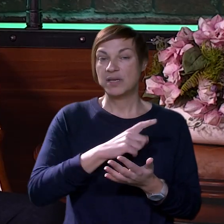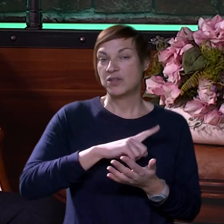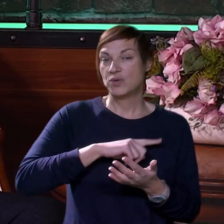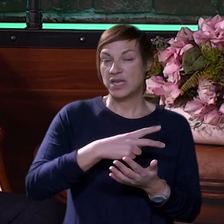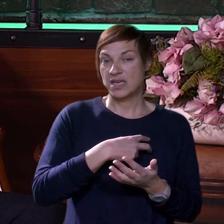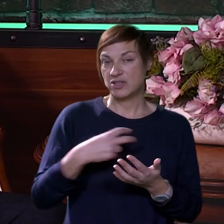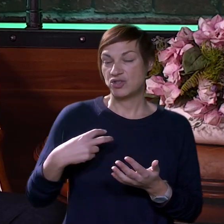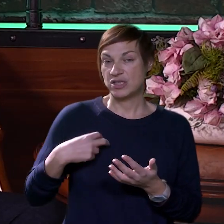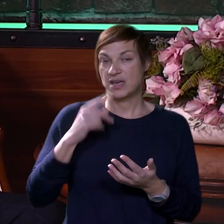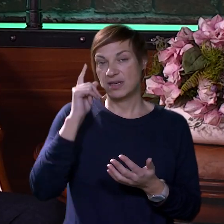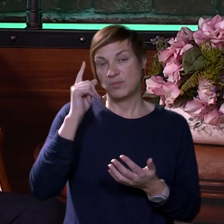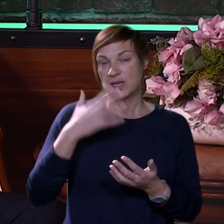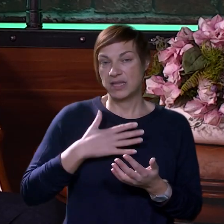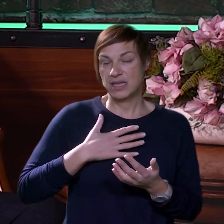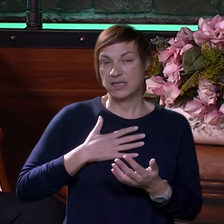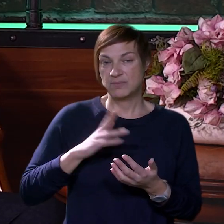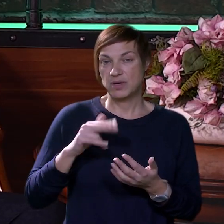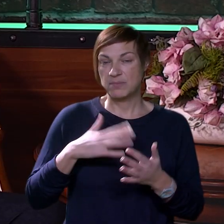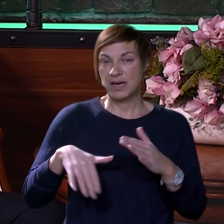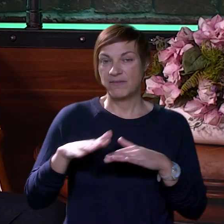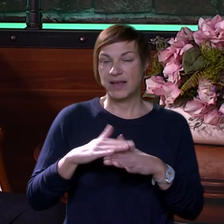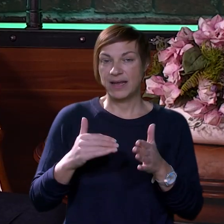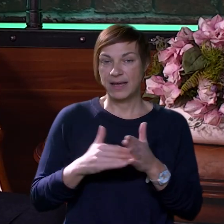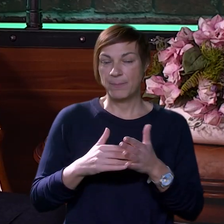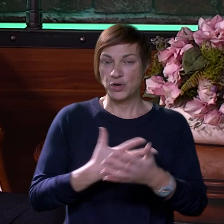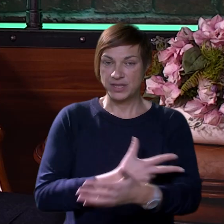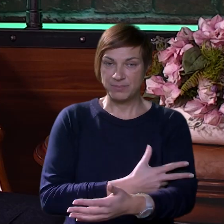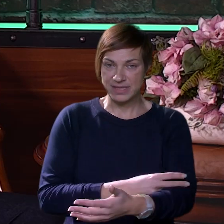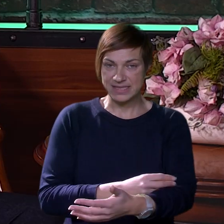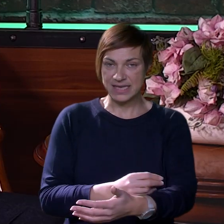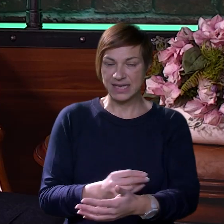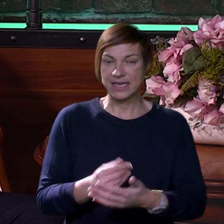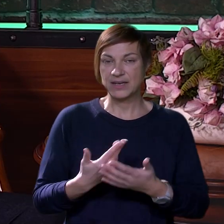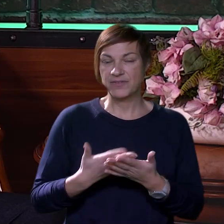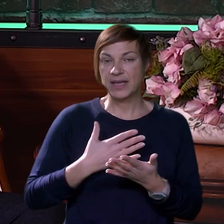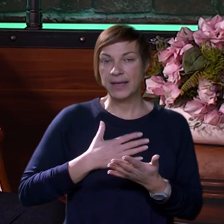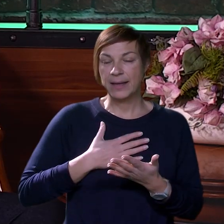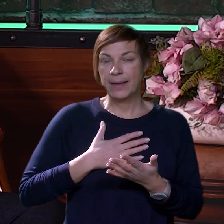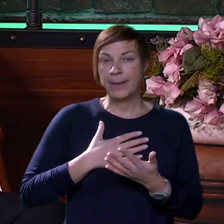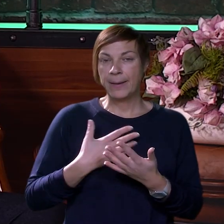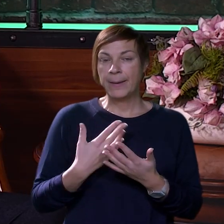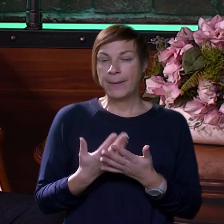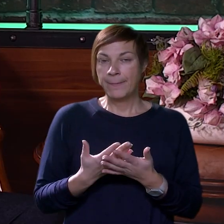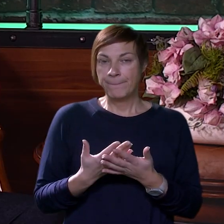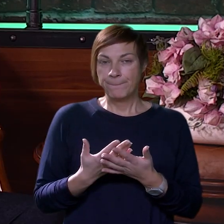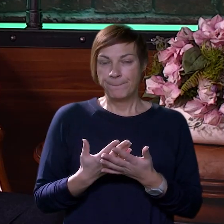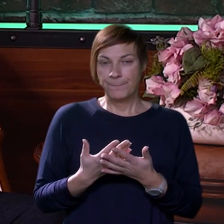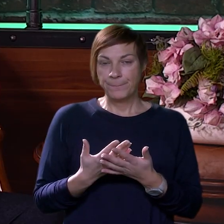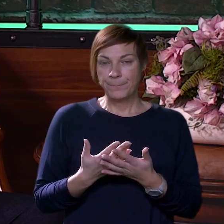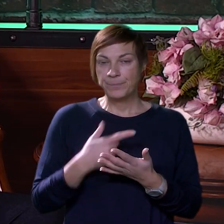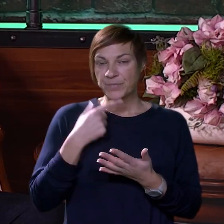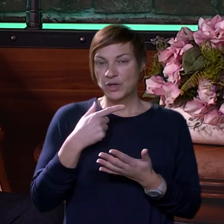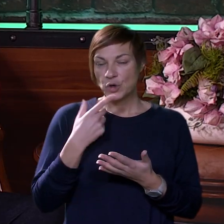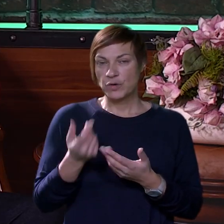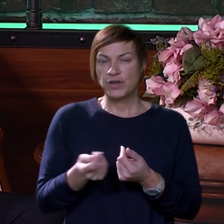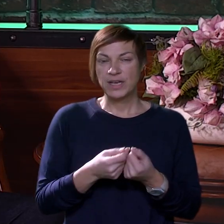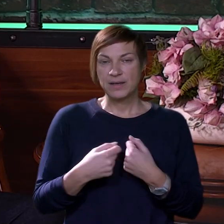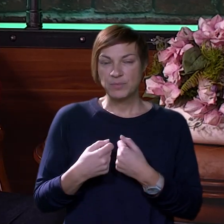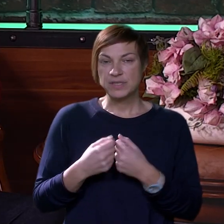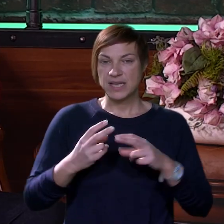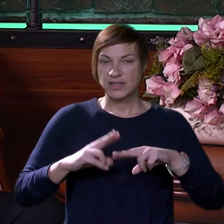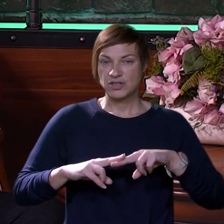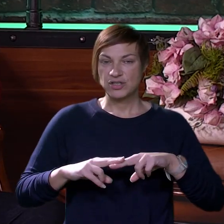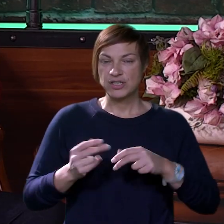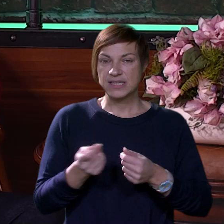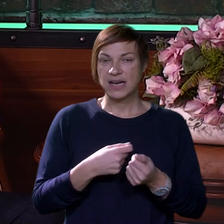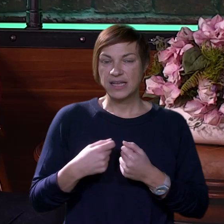tako Osijeku, gdje su oni imali baš onako velike potrebe za krvlju. Mi nastojimo, govorimo zajedno